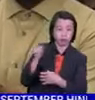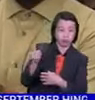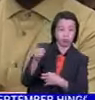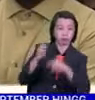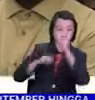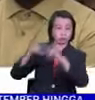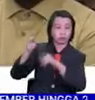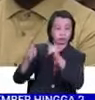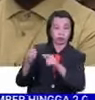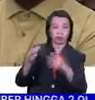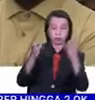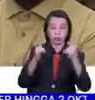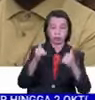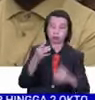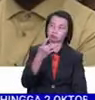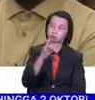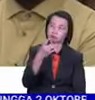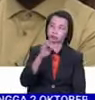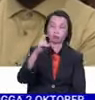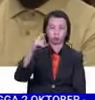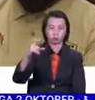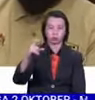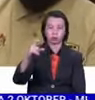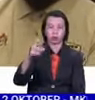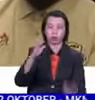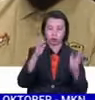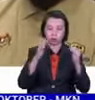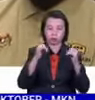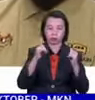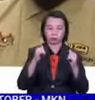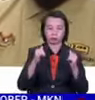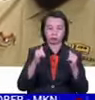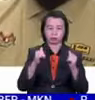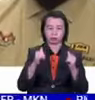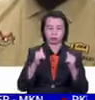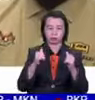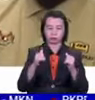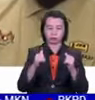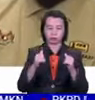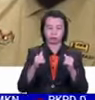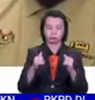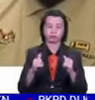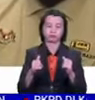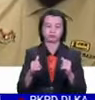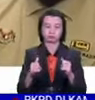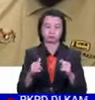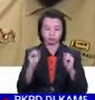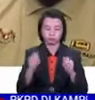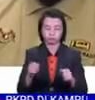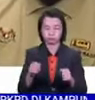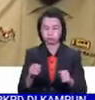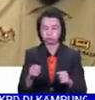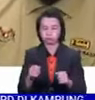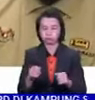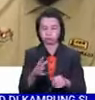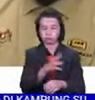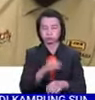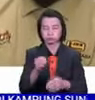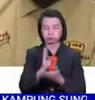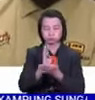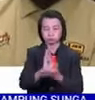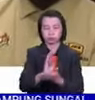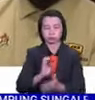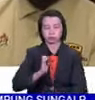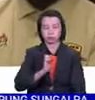harap 18 bulanlah saya harap JKR dan di bawah saudara Suhaili, pengarah JKR negeri dan juga dibantu